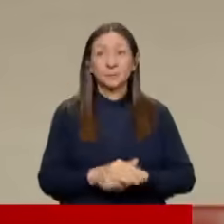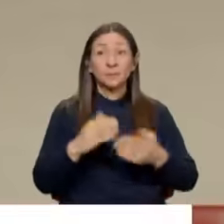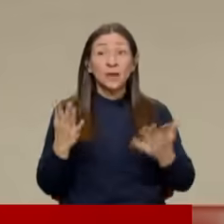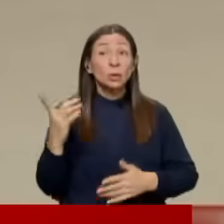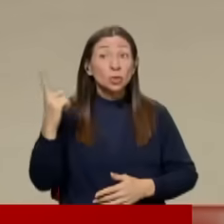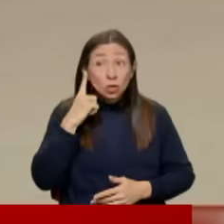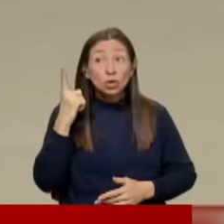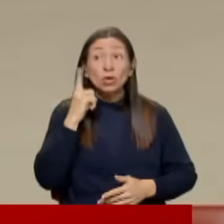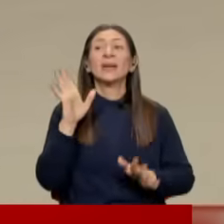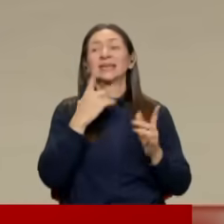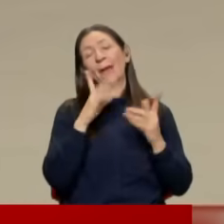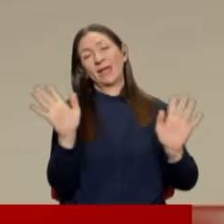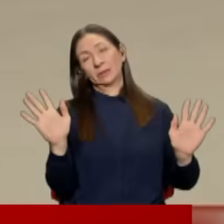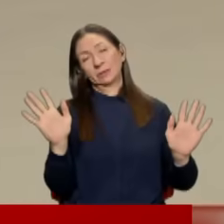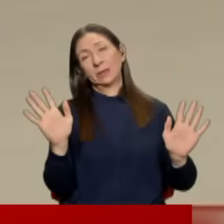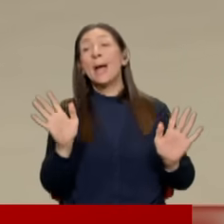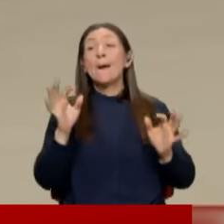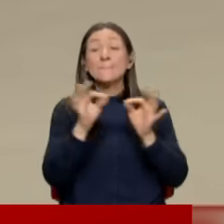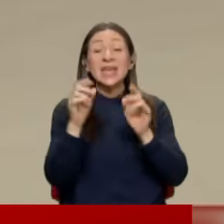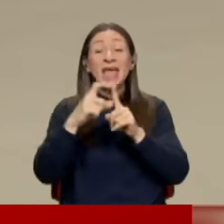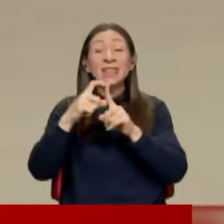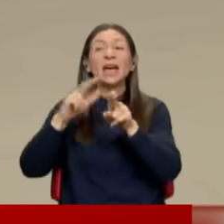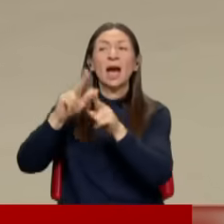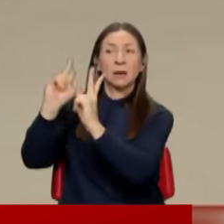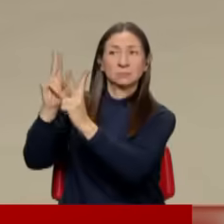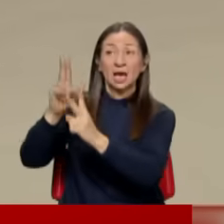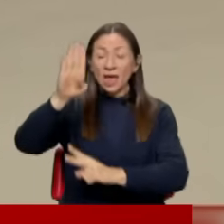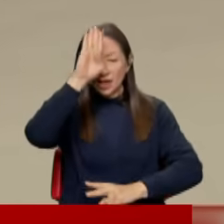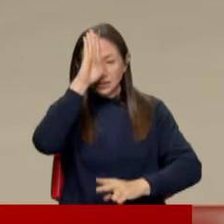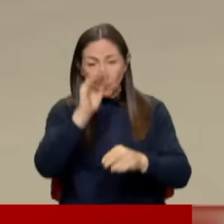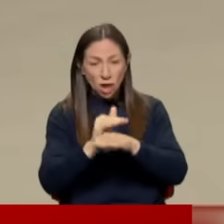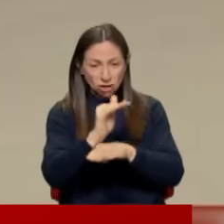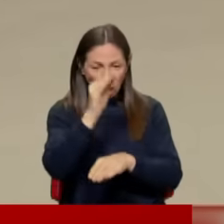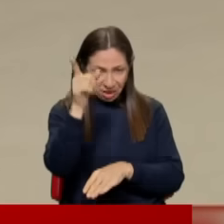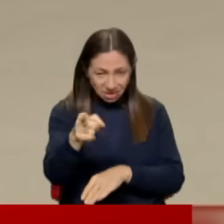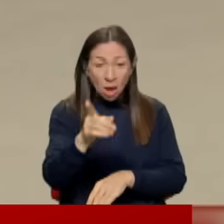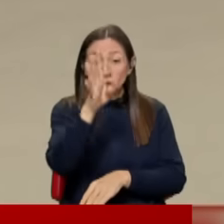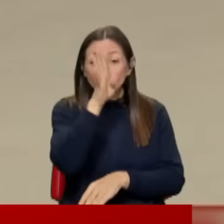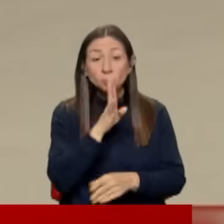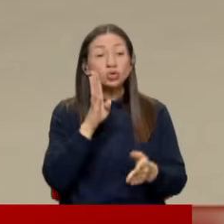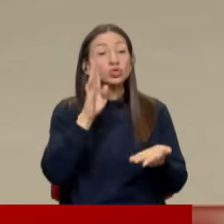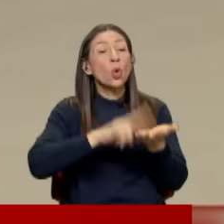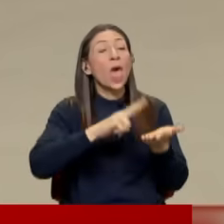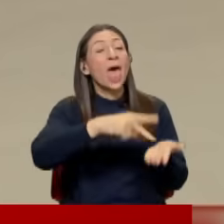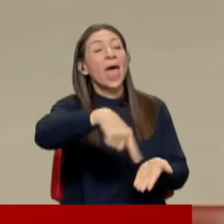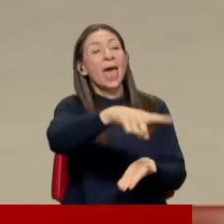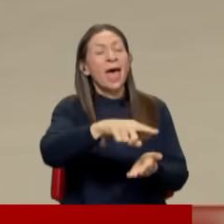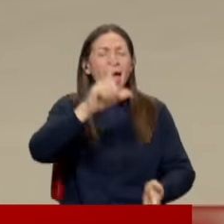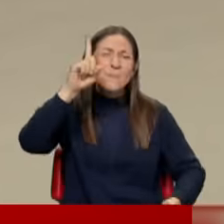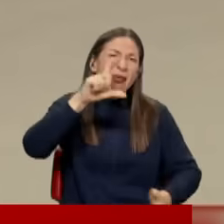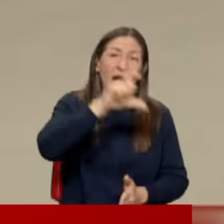Efendim duyduk duymadık demeyin. BDDK İstanbul'da yaşayan 400 üyesine her